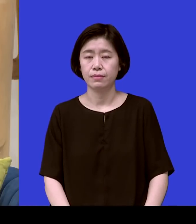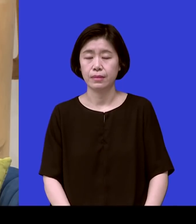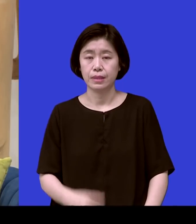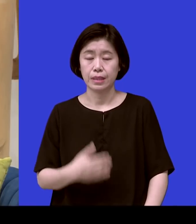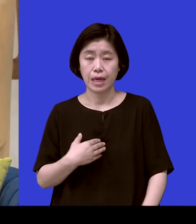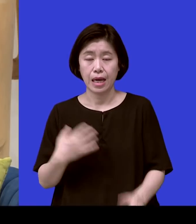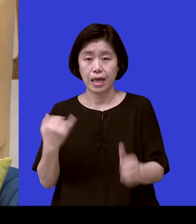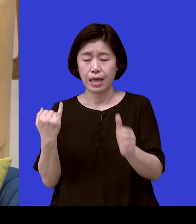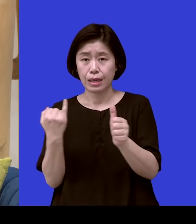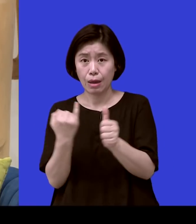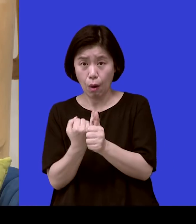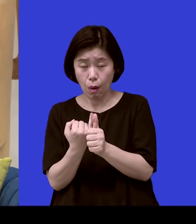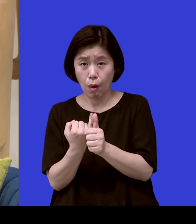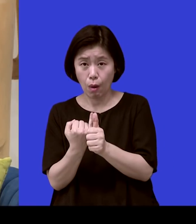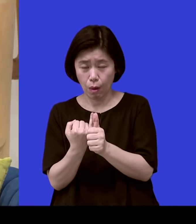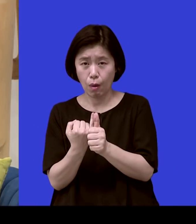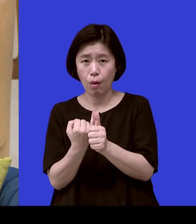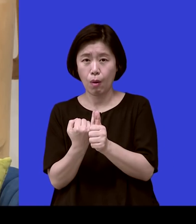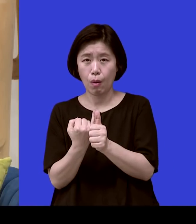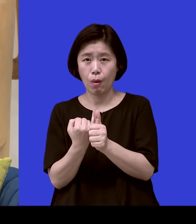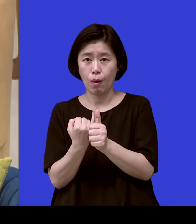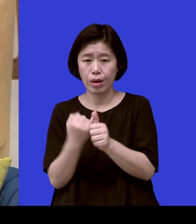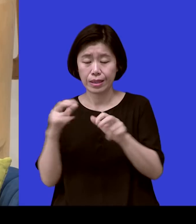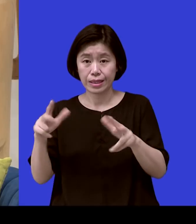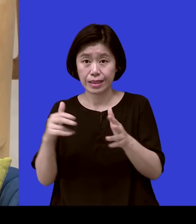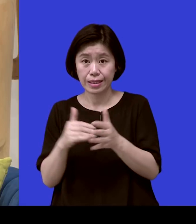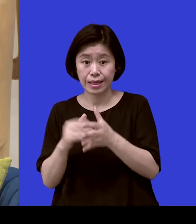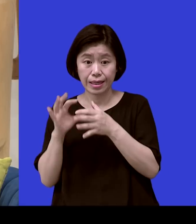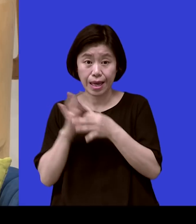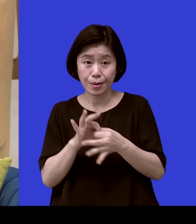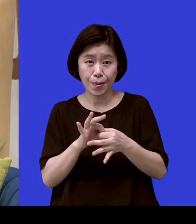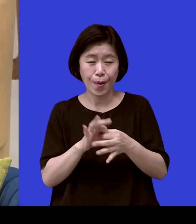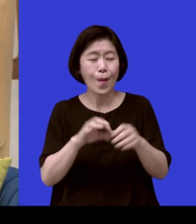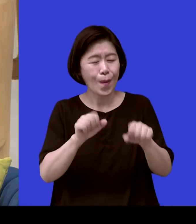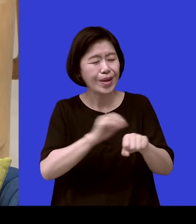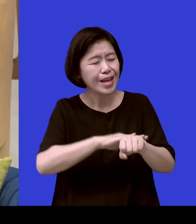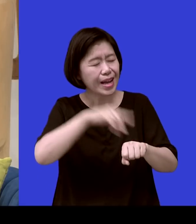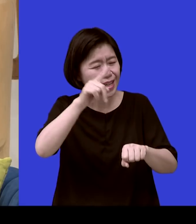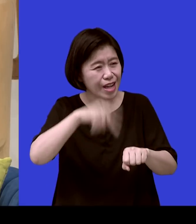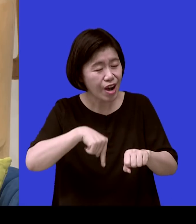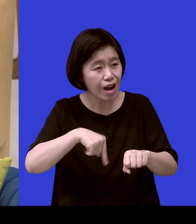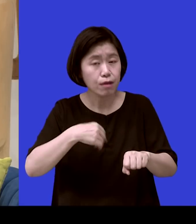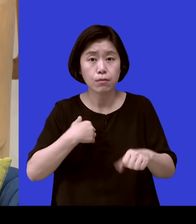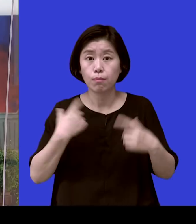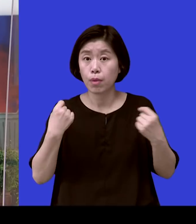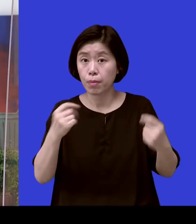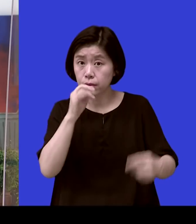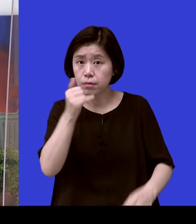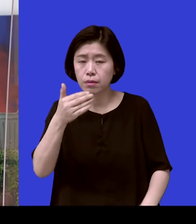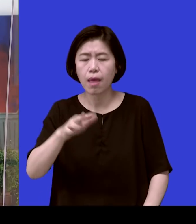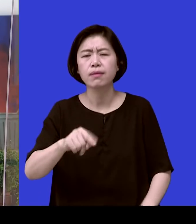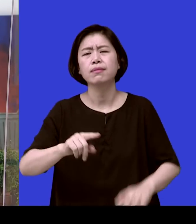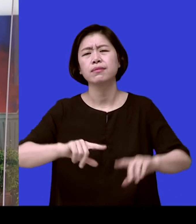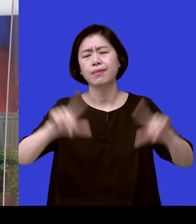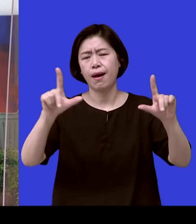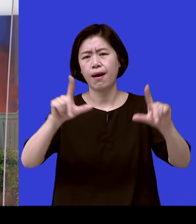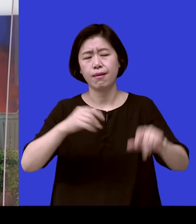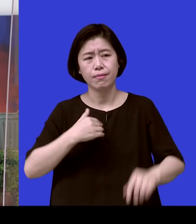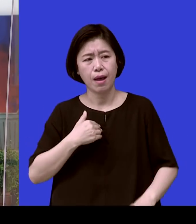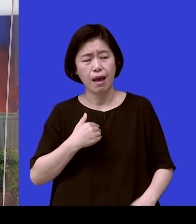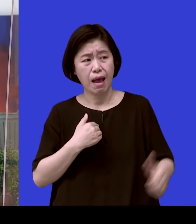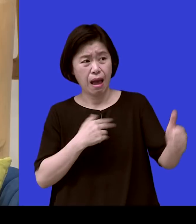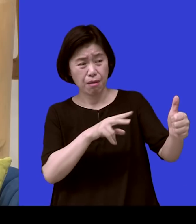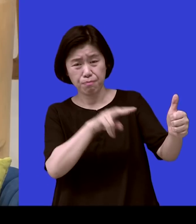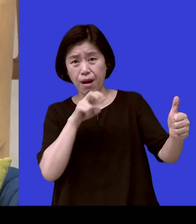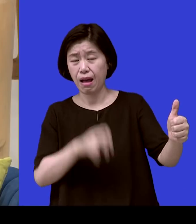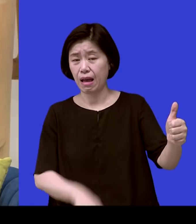결혼해서 처음으로 문 앞에까지 가서 인사를 안 한 것 같아요. 그렇게 싫을 수가 없는 거예요. 남편이 나가는 게.